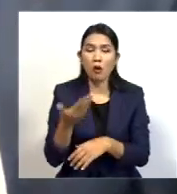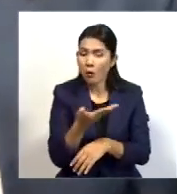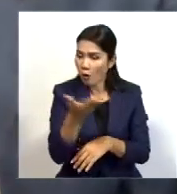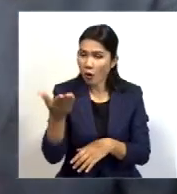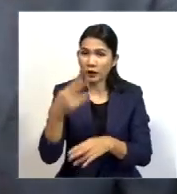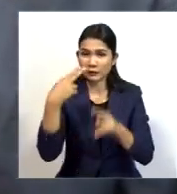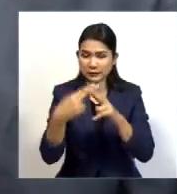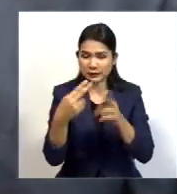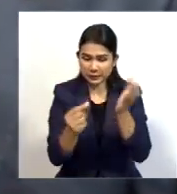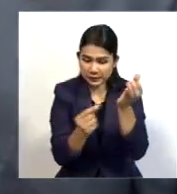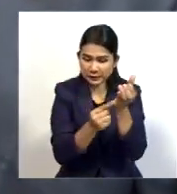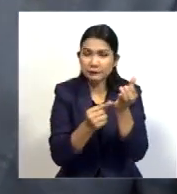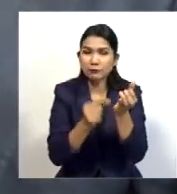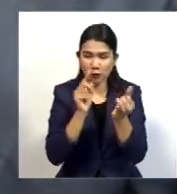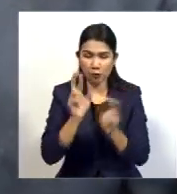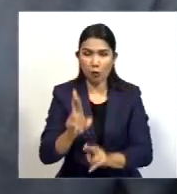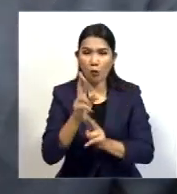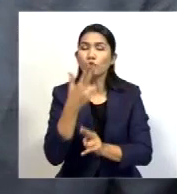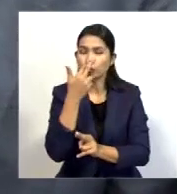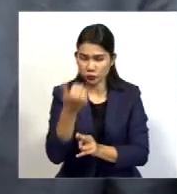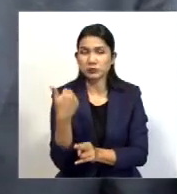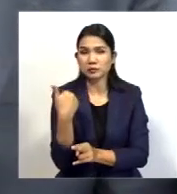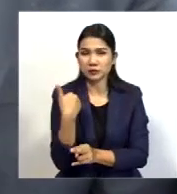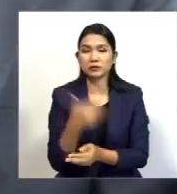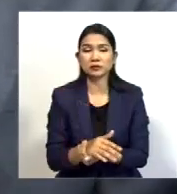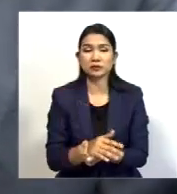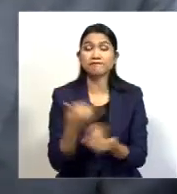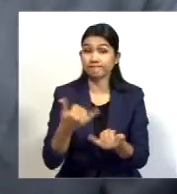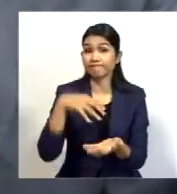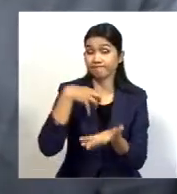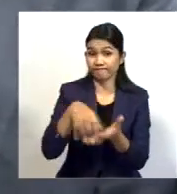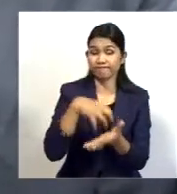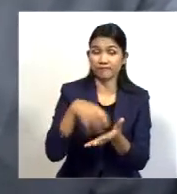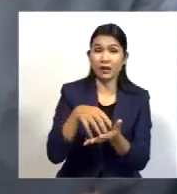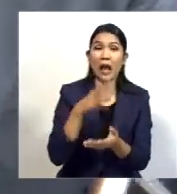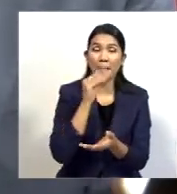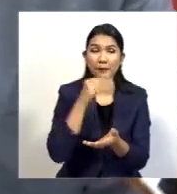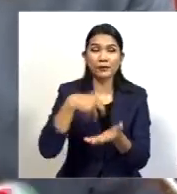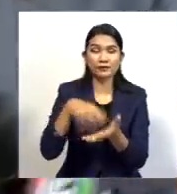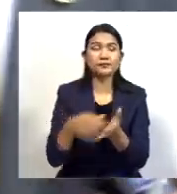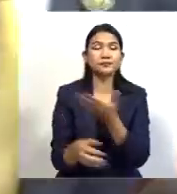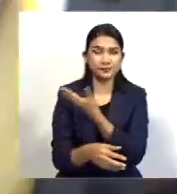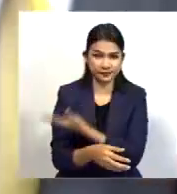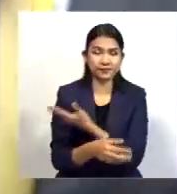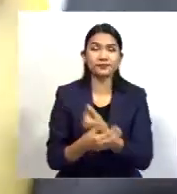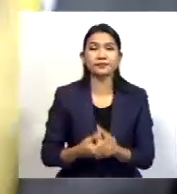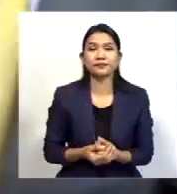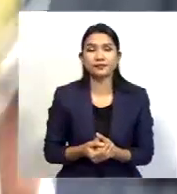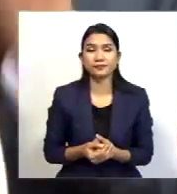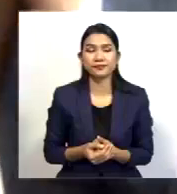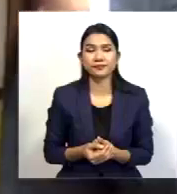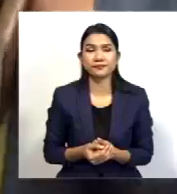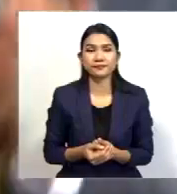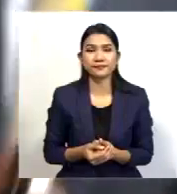ทะเบียนซิมการ์ดเพื่อเฝ้าระวังและตรวจสอบในเรื่องนี้ด้วยค่ะฟังเสียงท่านรัฐมนตรีว่าการกระทรวงดิจิทัลเพื่อเศรษฐกิจและสังคมกันหน่